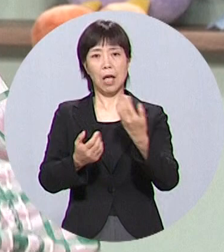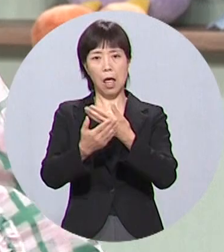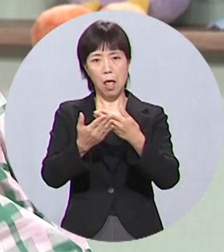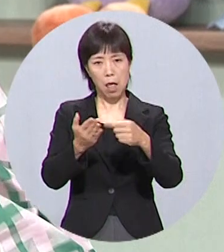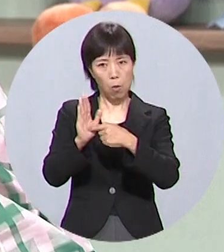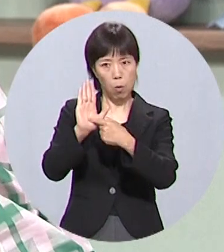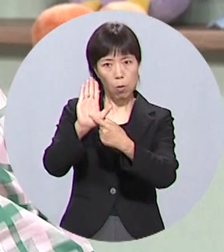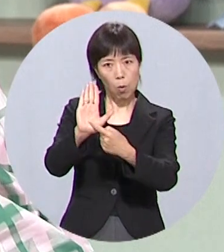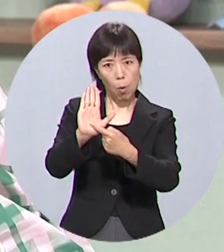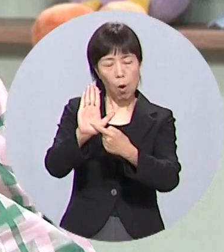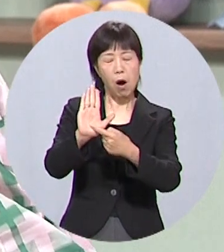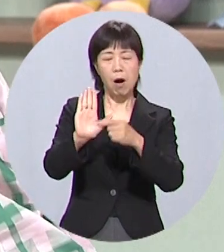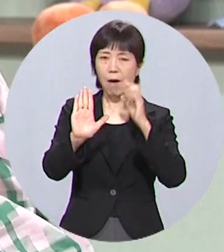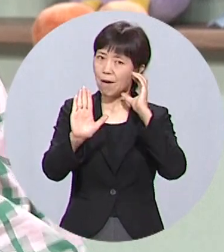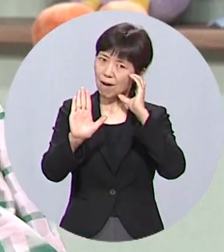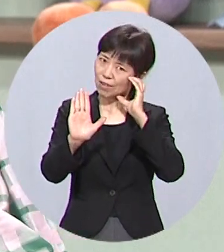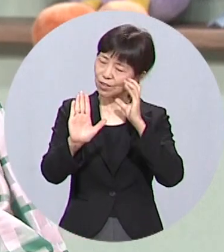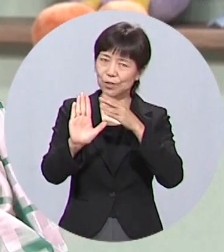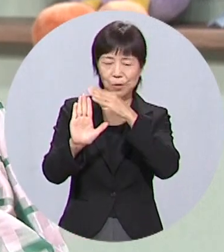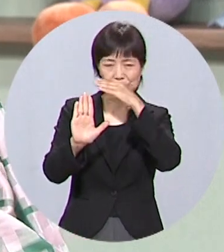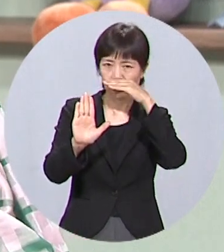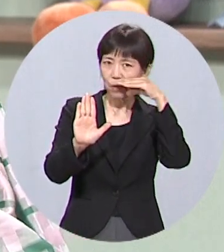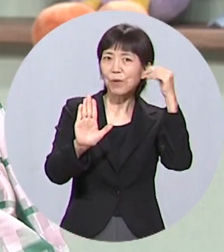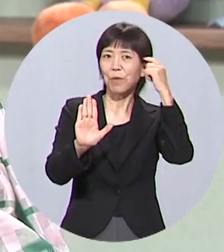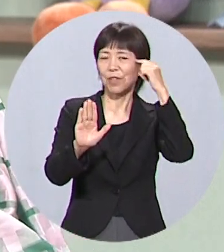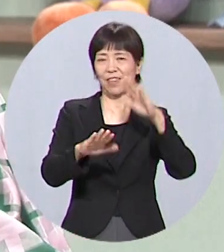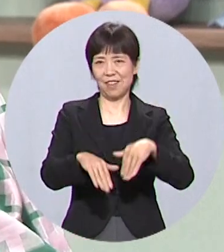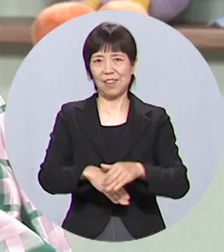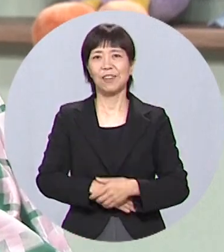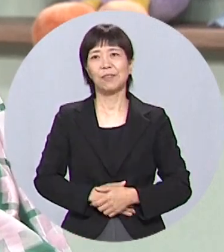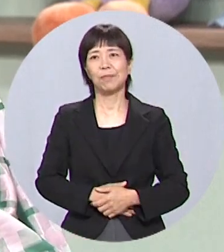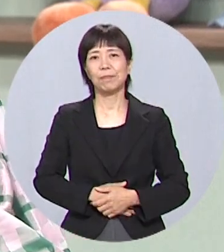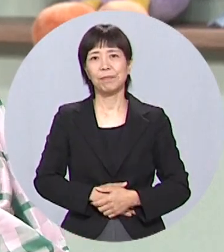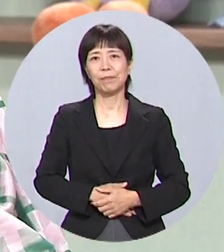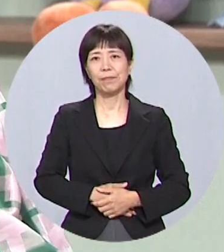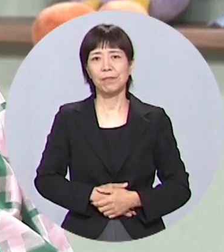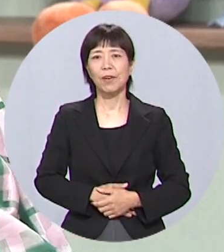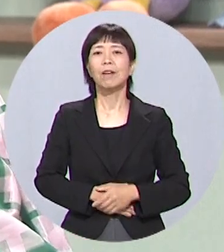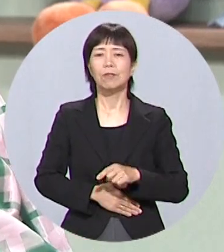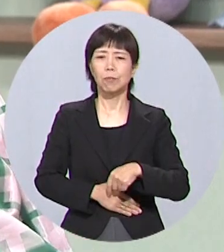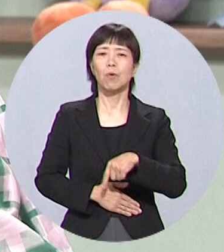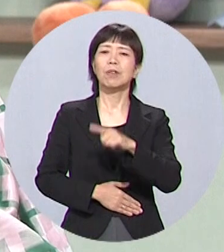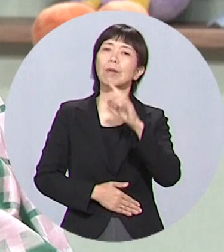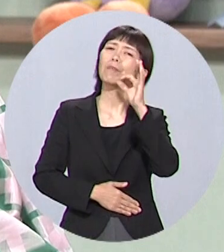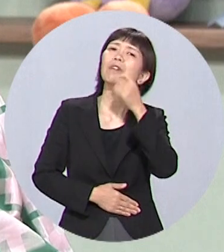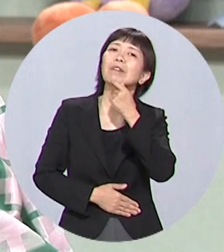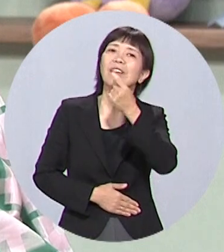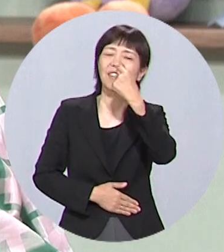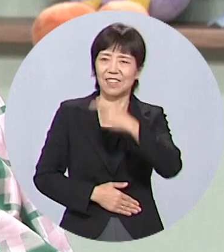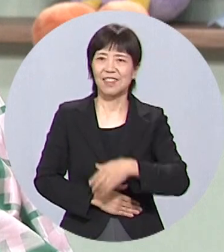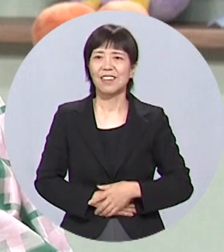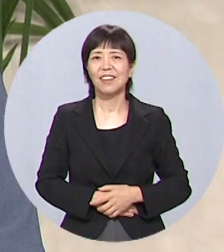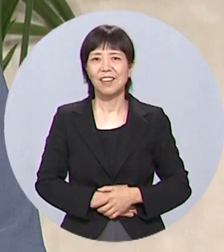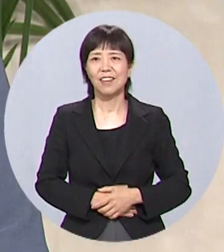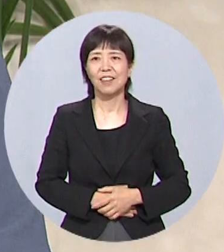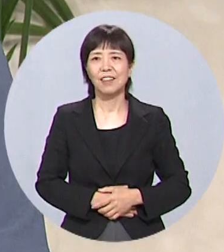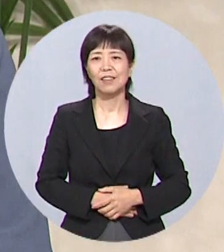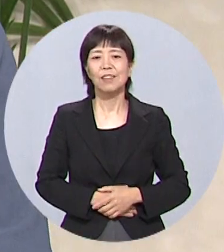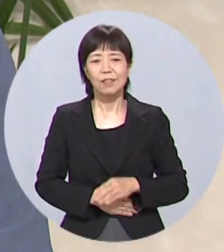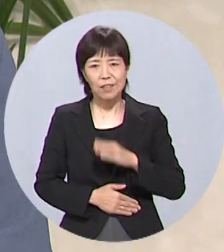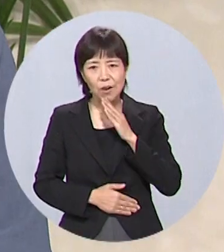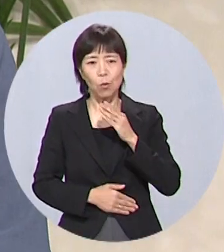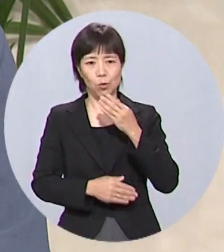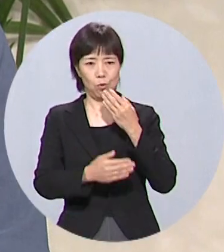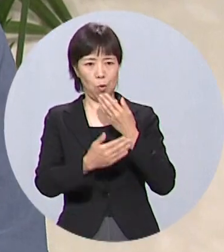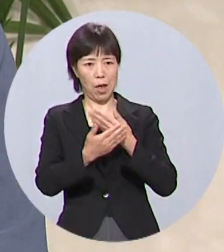消化できるんだっていうのが素晴らしいなって思いましたね。見に行きたいですね本当ね。 皆さん本当にもはやも